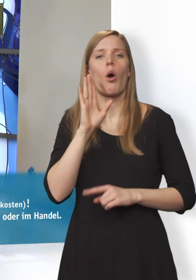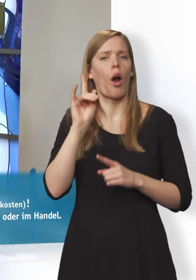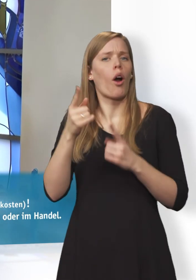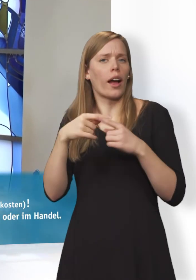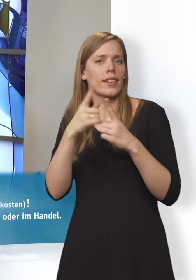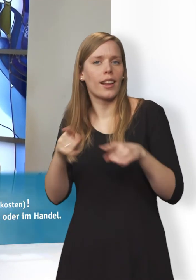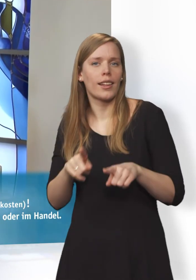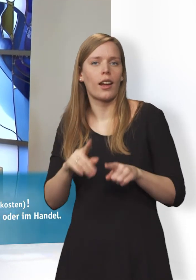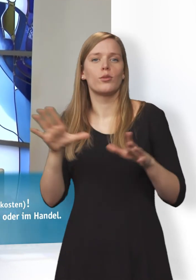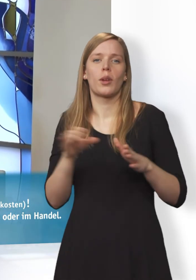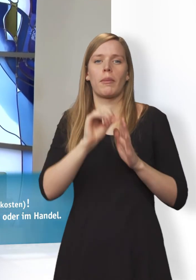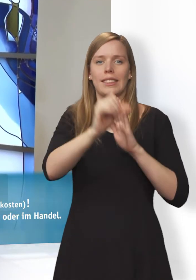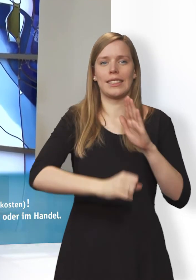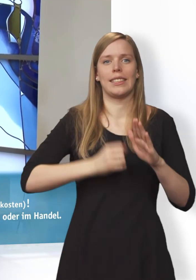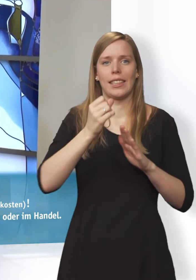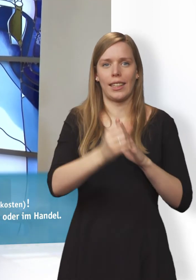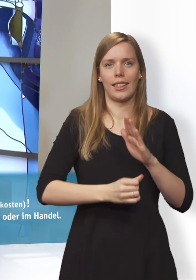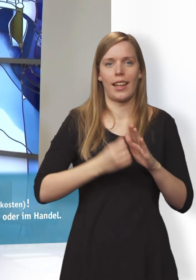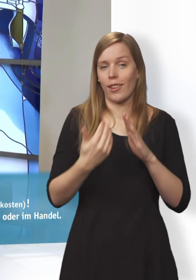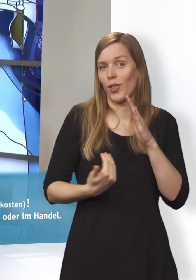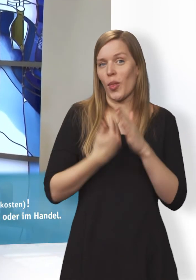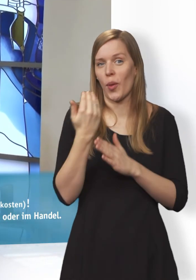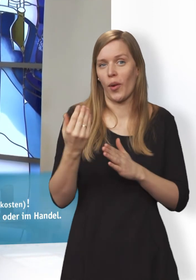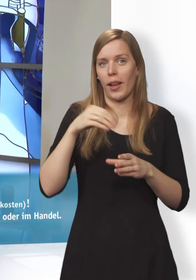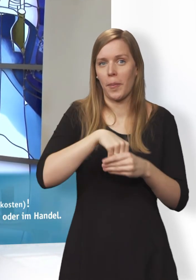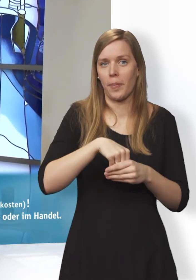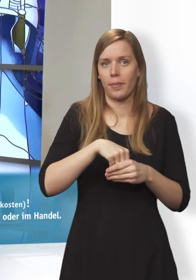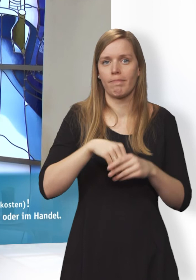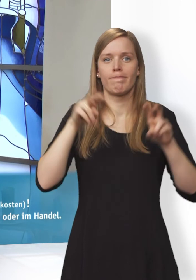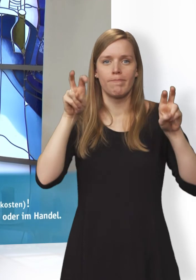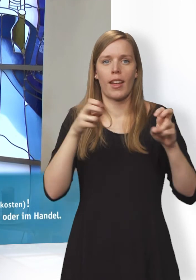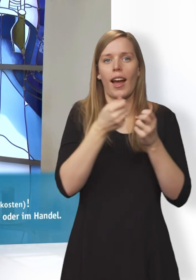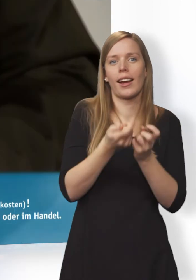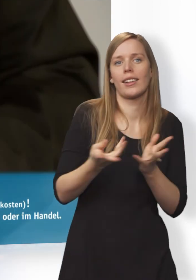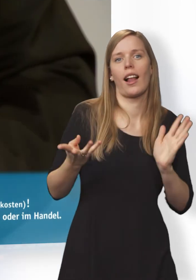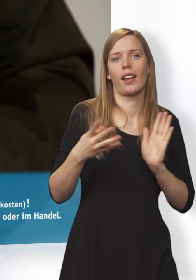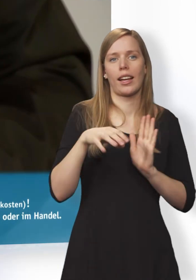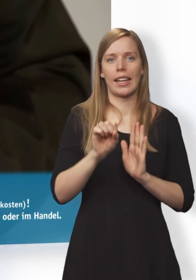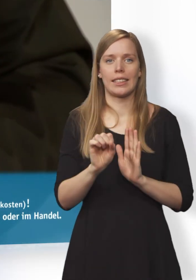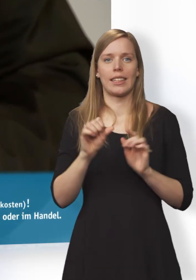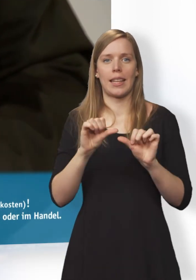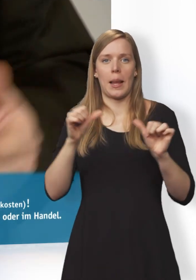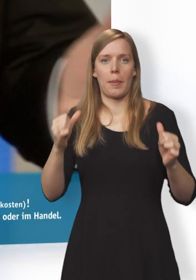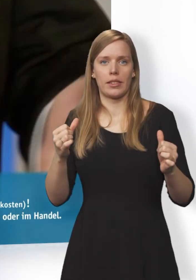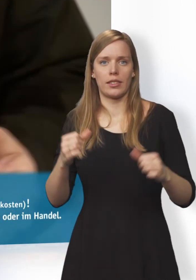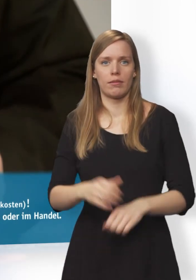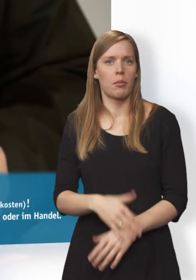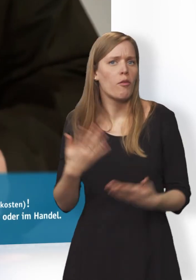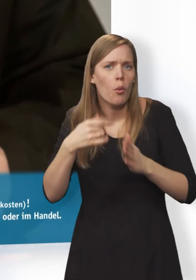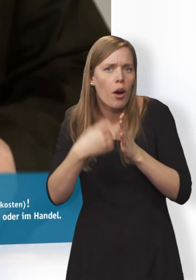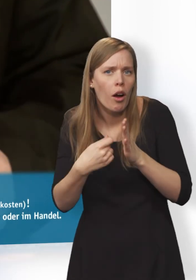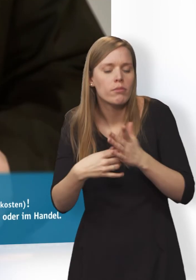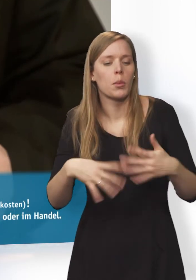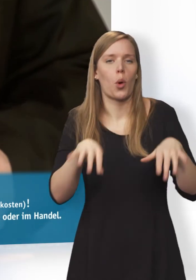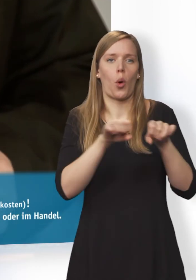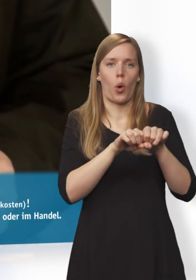vielen anderen liedern des gottesdienstes auf einer neuen cd galerie des lebens sie erhalten diese in unserem online-shop